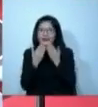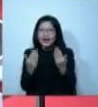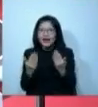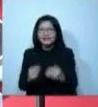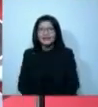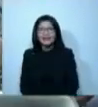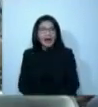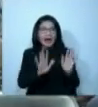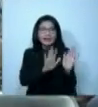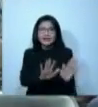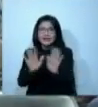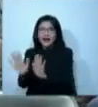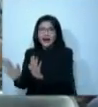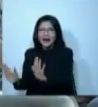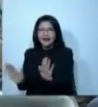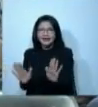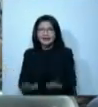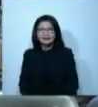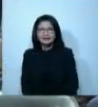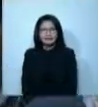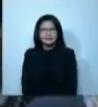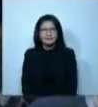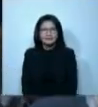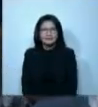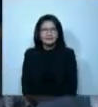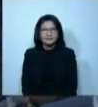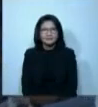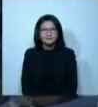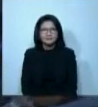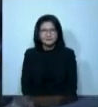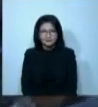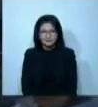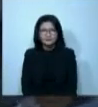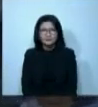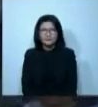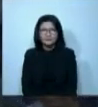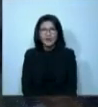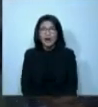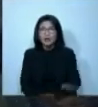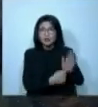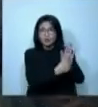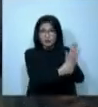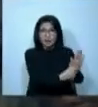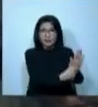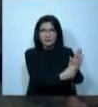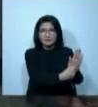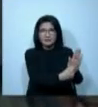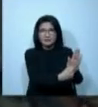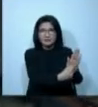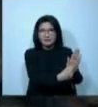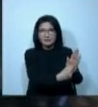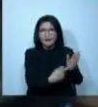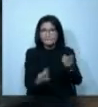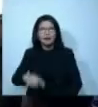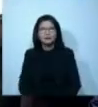ide dan gagasan, termasuk visi misi program dan platform harus ada. Kalau hanya sekedar menyampaikan visi misi program tidak